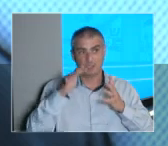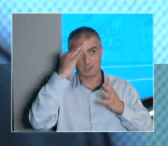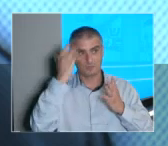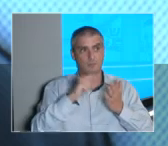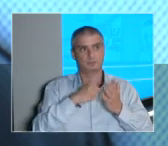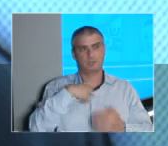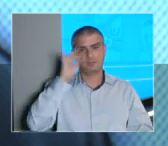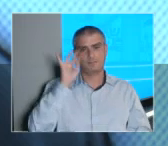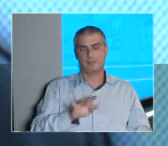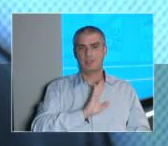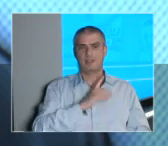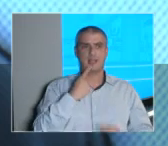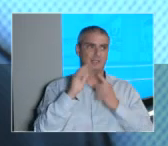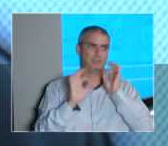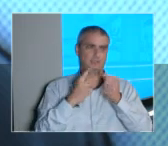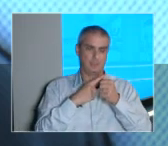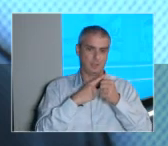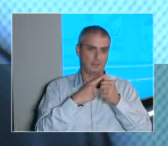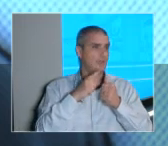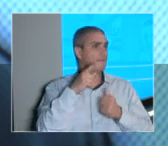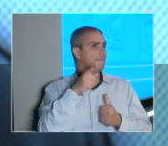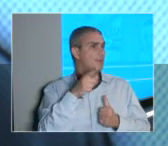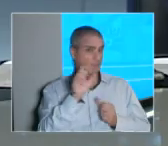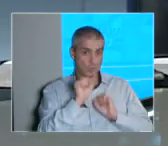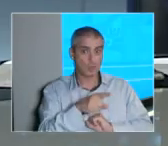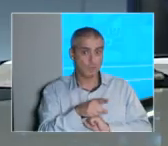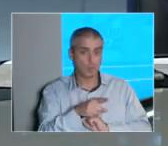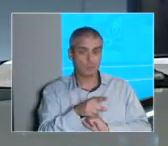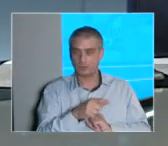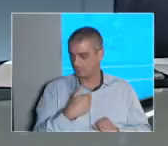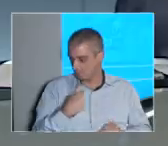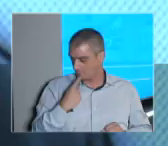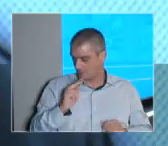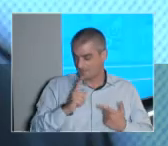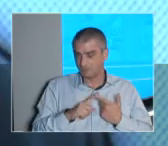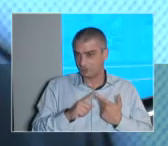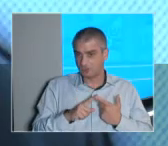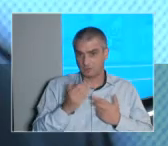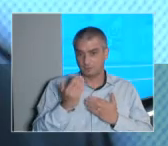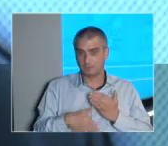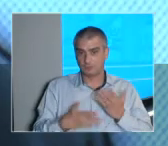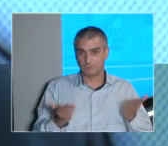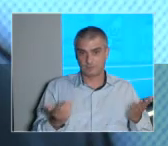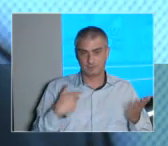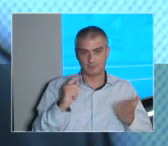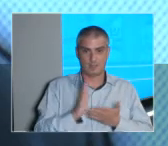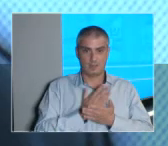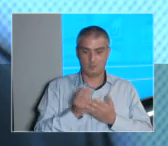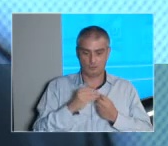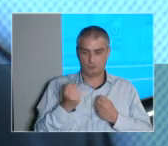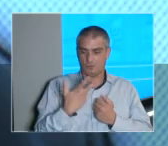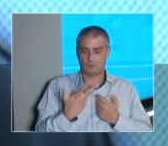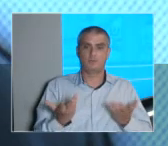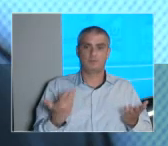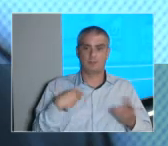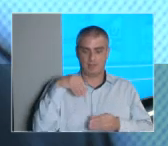אני מתנגד לכל שיח הסתה. זה דבר אחד. ואתה אין אתה תומך בו? אני אומר, דבר שני, בסוף אתה... אני צריך להחליט בעוד 3 שבועות, ואני